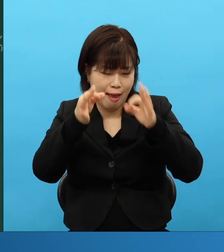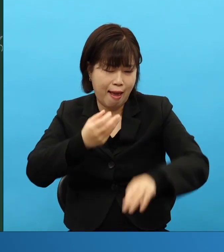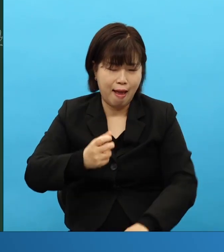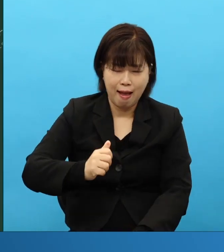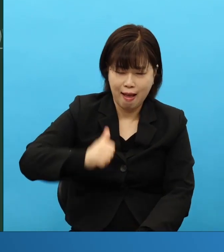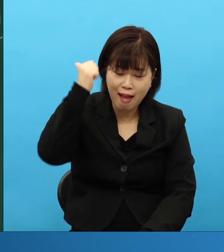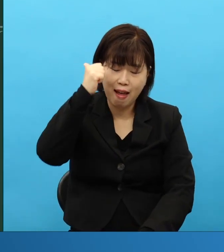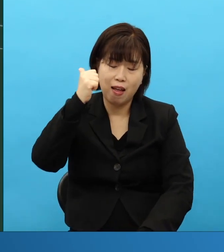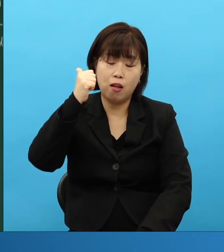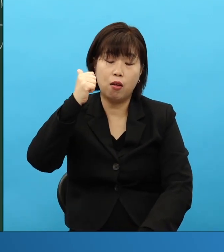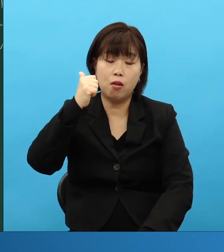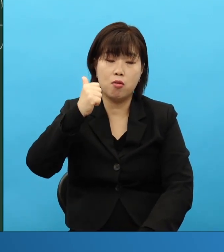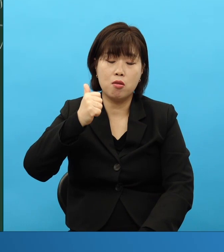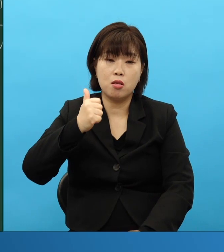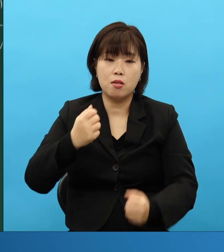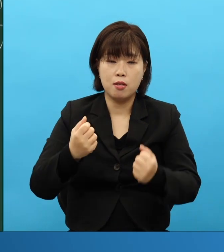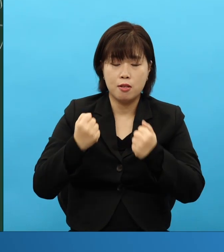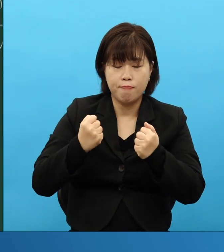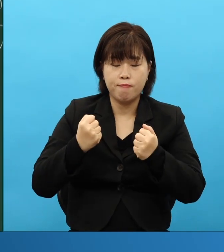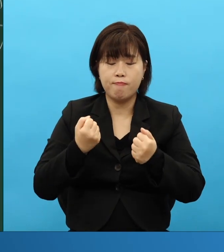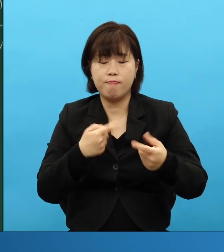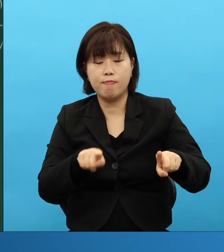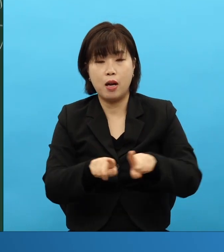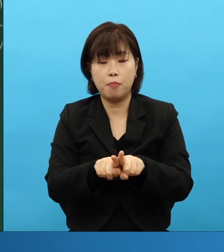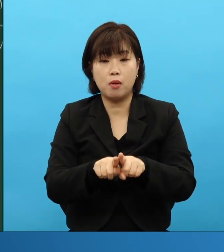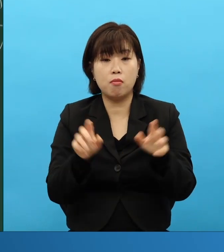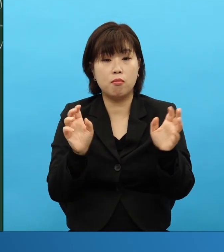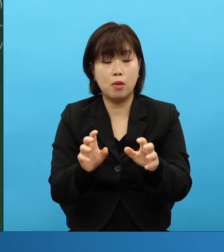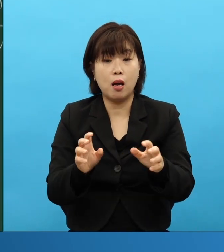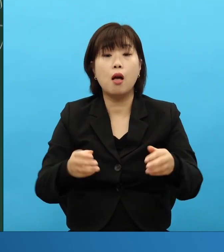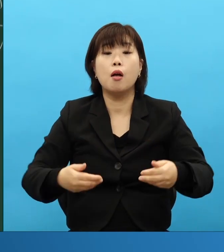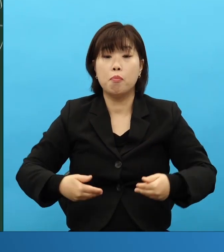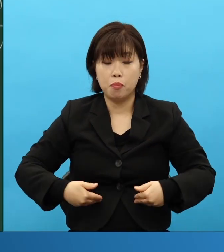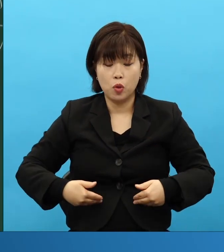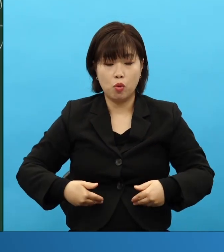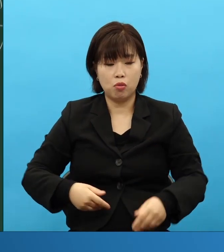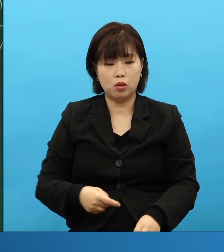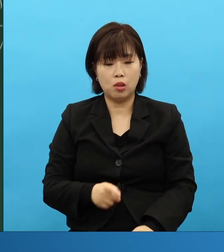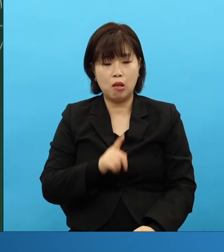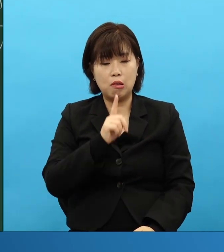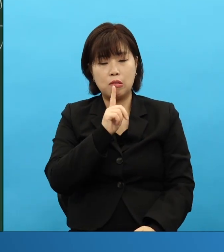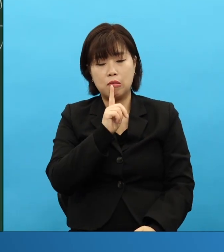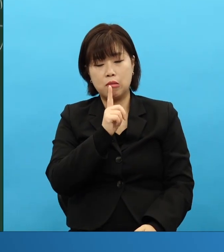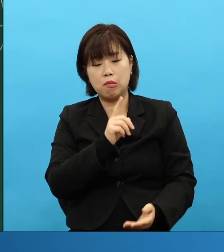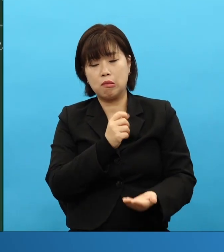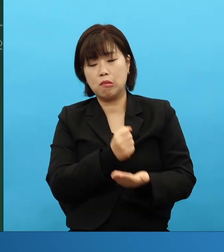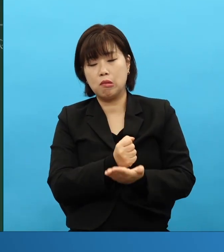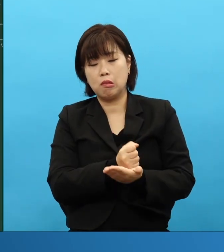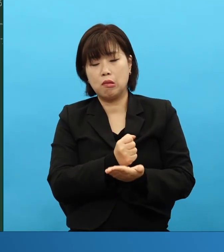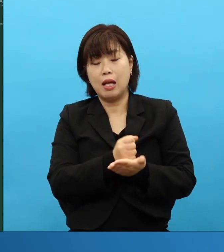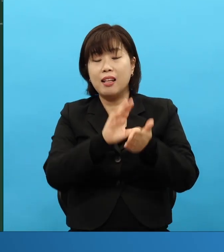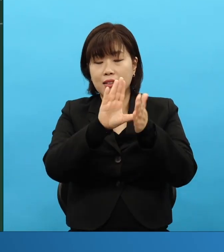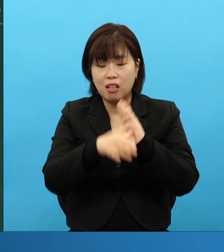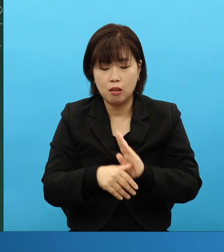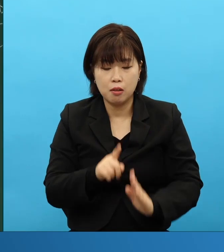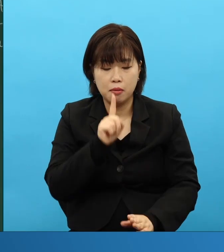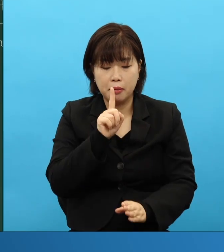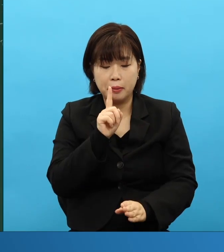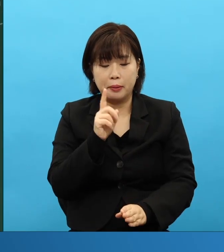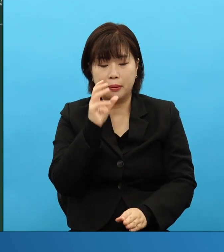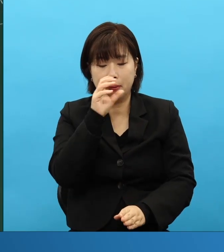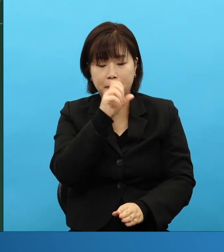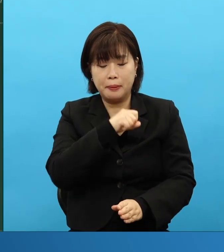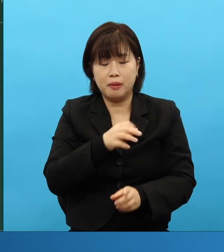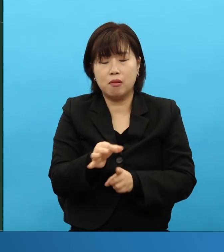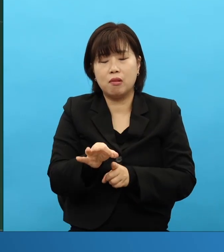굉장히 그러면 여기서 여러분이 본문을 쭉 읽어보면서 한 개 정도는 렘넌트가 어떤 힘을